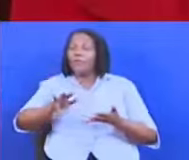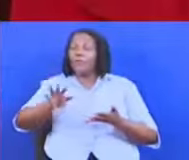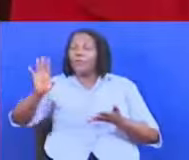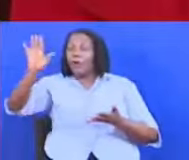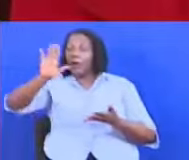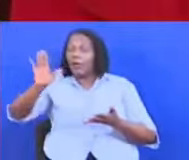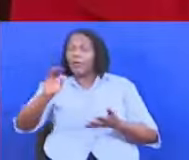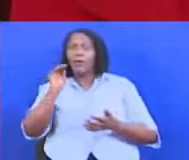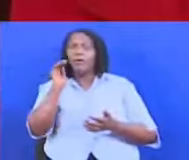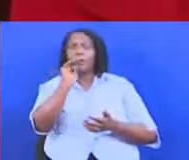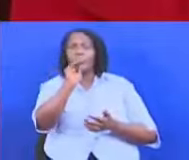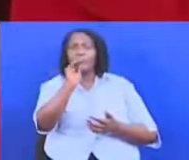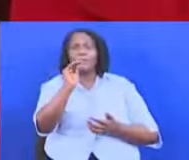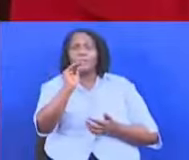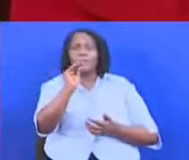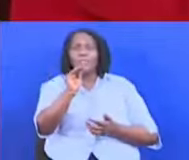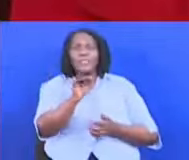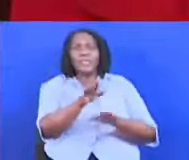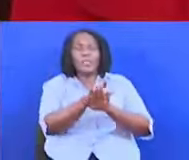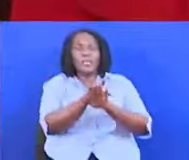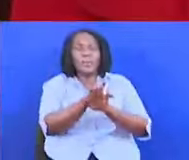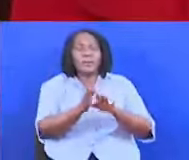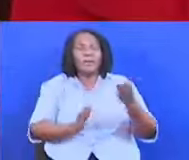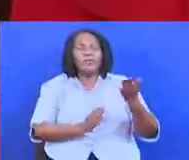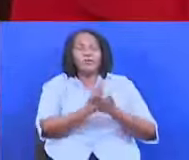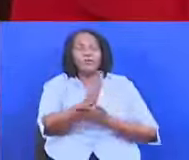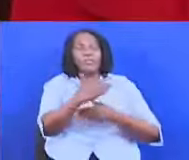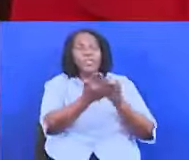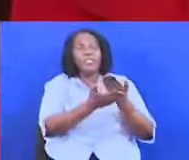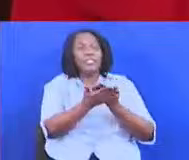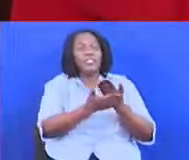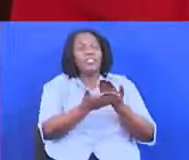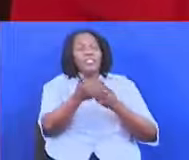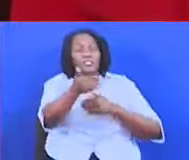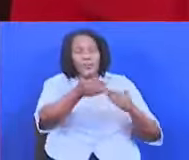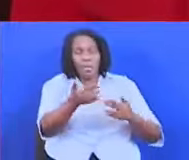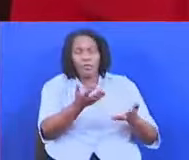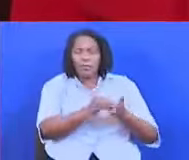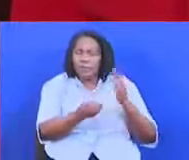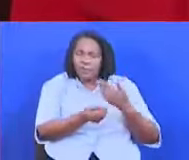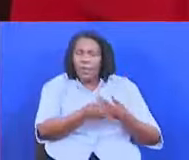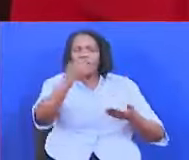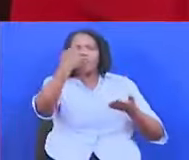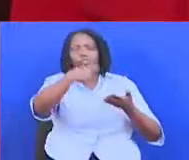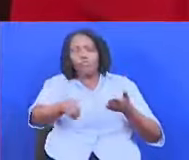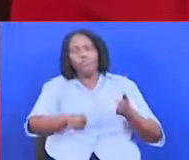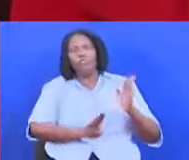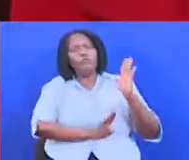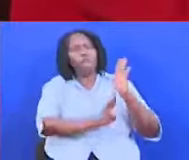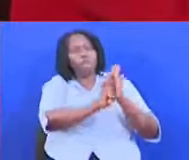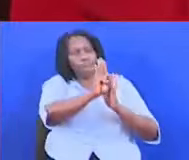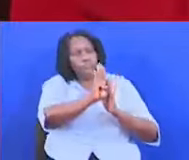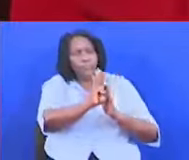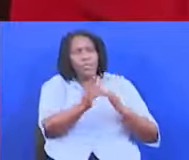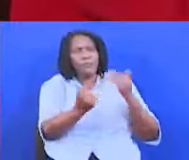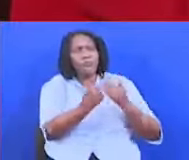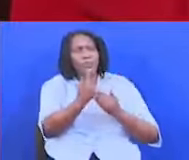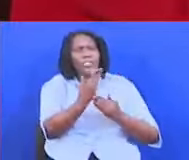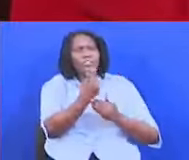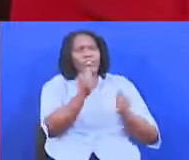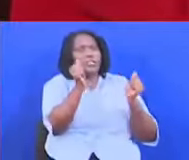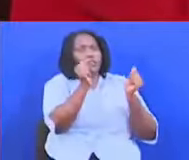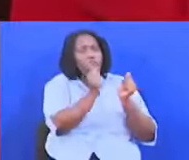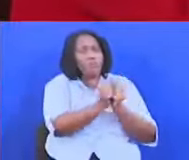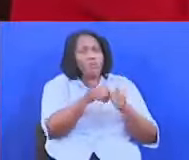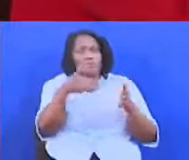mazao yao kupitia nchi za jirani kutokana na ushuru ambao umeongezwa kutoka shilingi 10 kwa kilo mpaka shilingi 100.